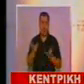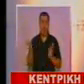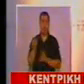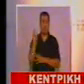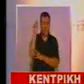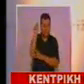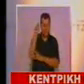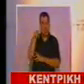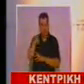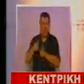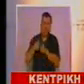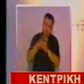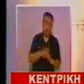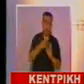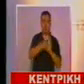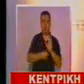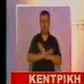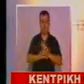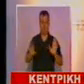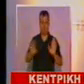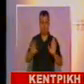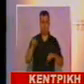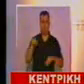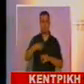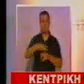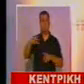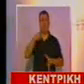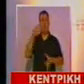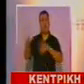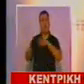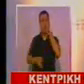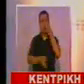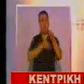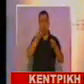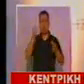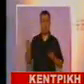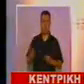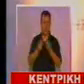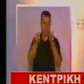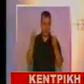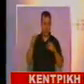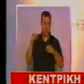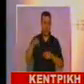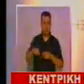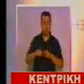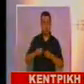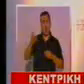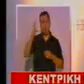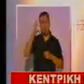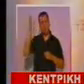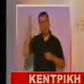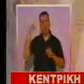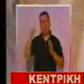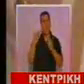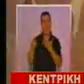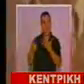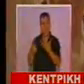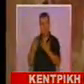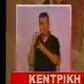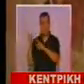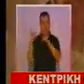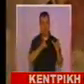τους. Ο ΣΥΡΙΖΑ λέει μεγάλα λόγια για το μνημόνιο. Μάλλον τα έλεγε μέχρι τις 6 του Μάη. Τώρα ξέχασε